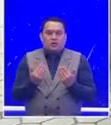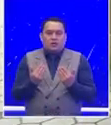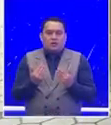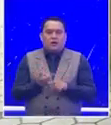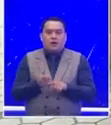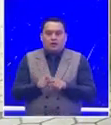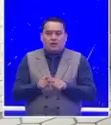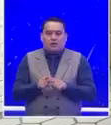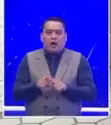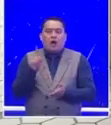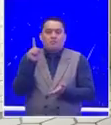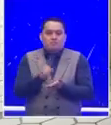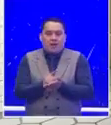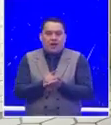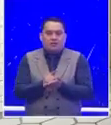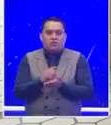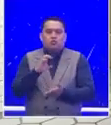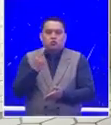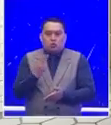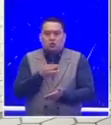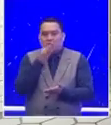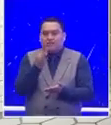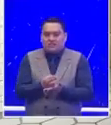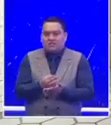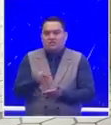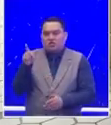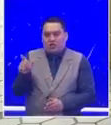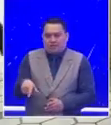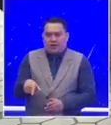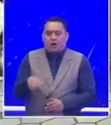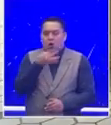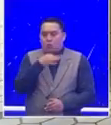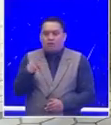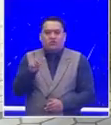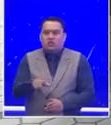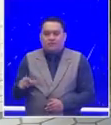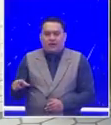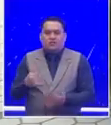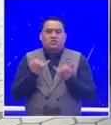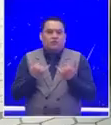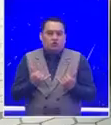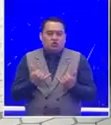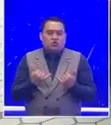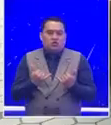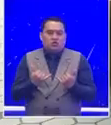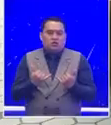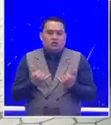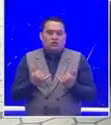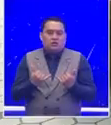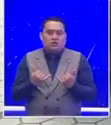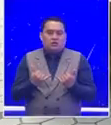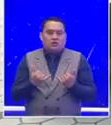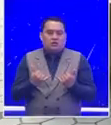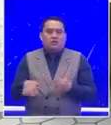это гражданский долг, даже более того, социальная ответственность, можно сказать, любого гражданина на сегодняшний день, проживающего на